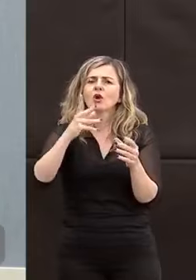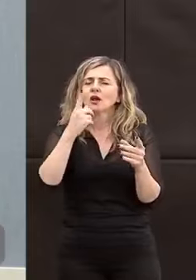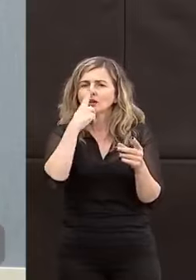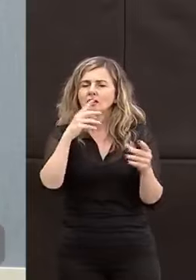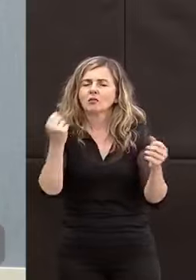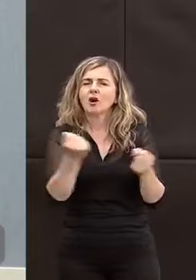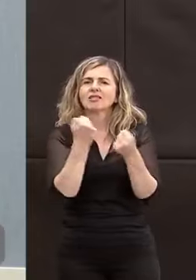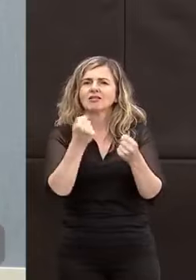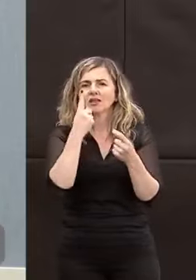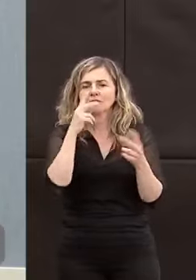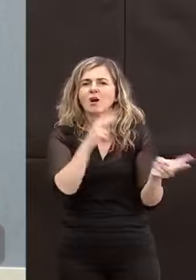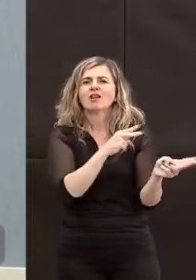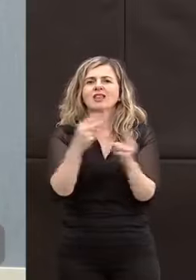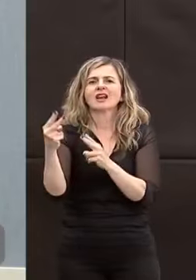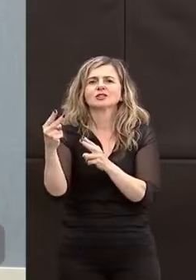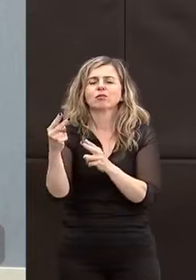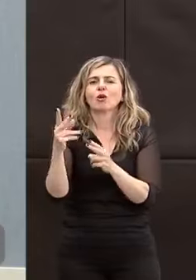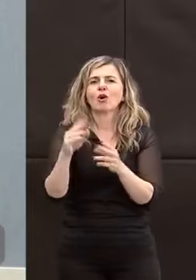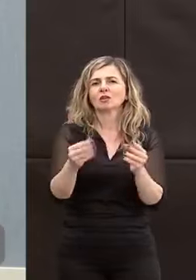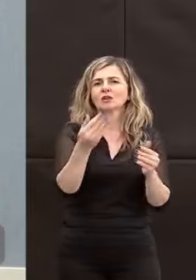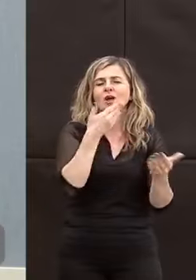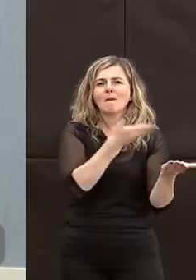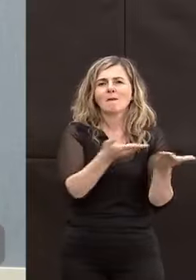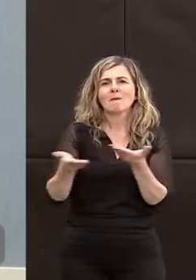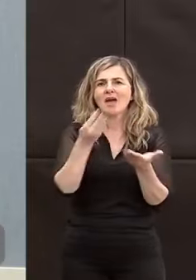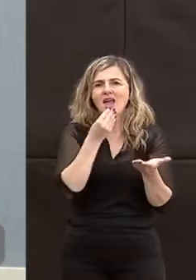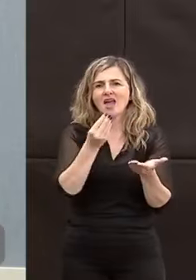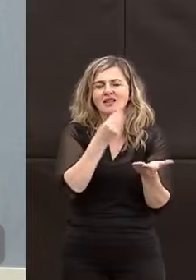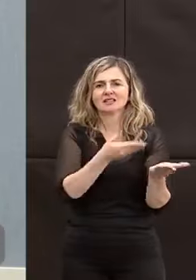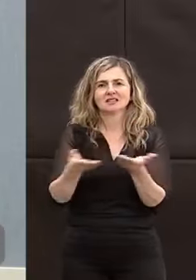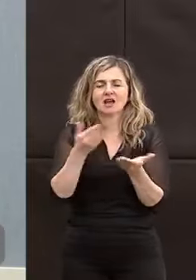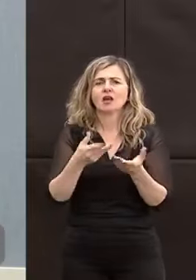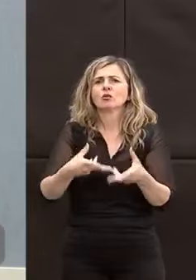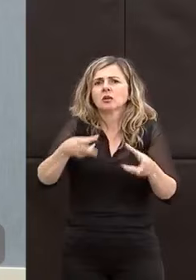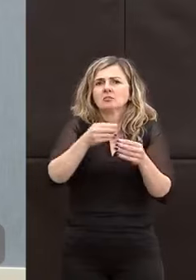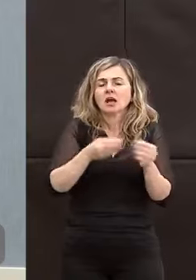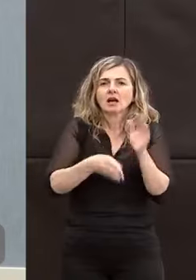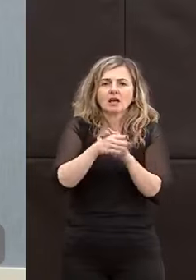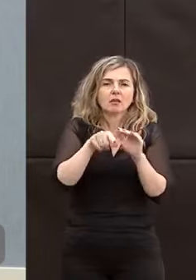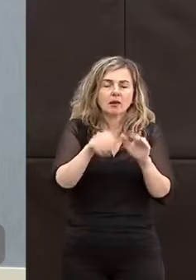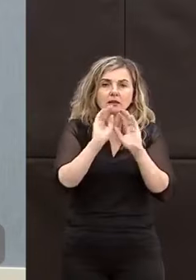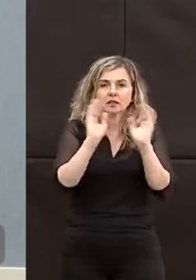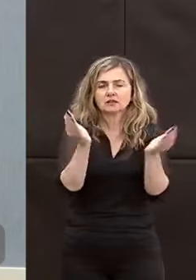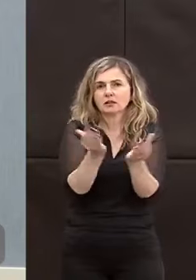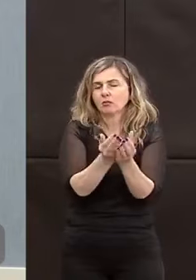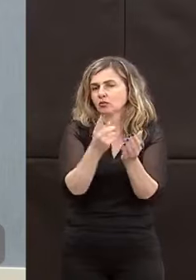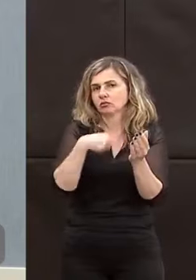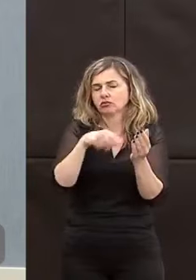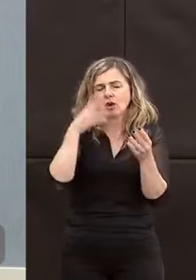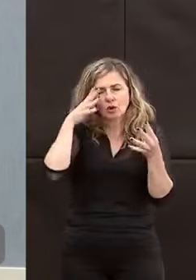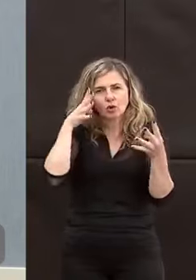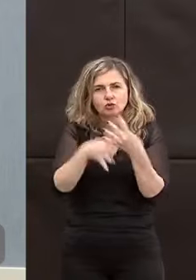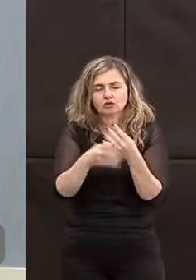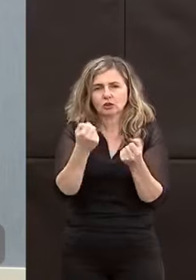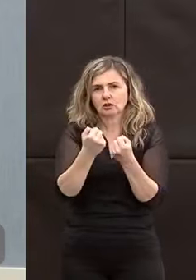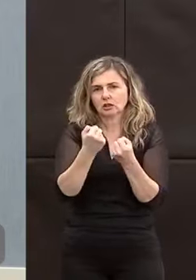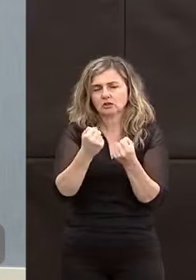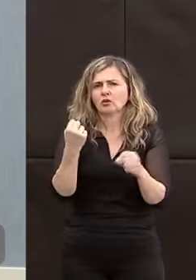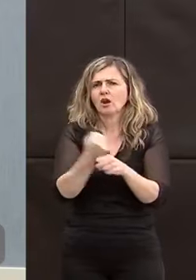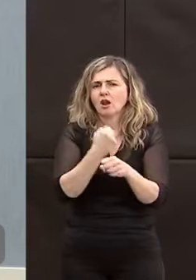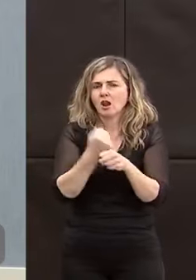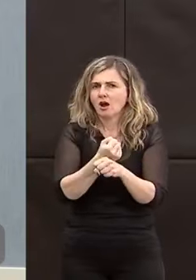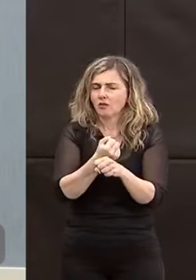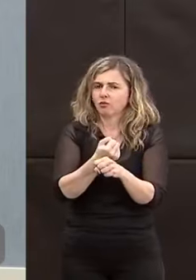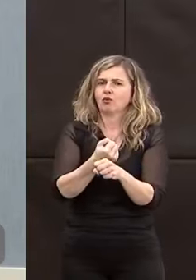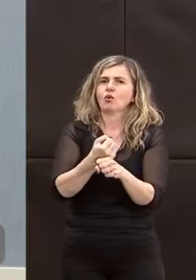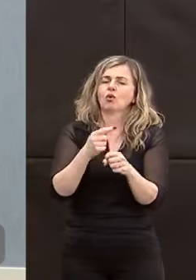trasporti se pensiamo alle mense perciò la ripartenza di questo mondo e quello che su quali ci stiamo concentrando sul quale stiamo lavorando